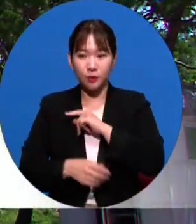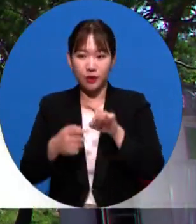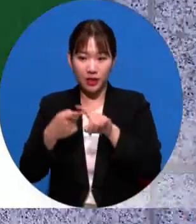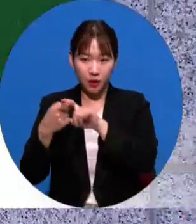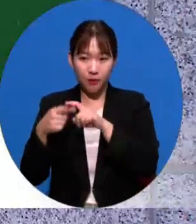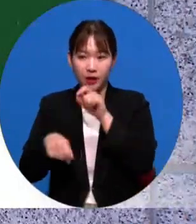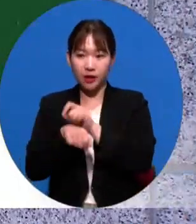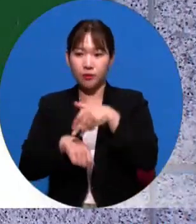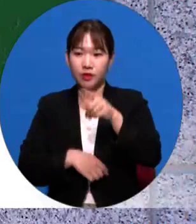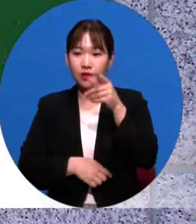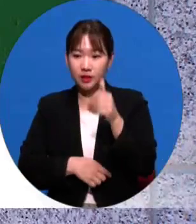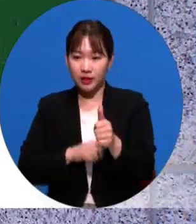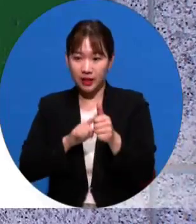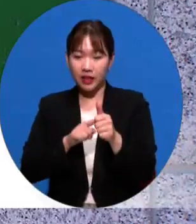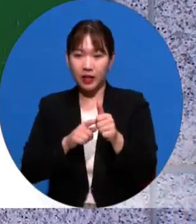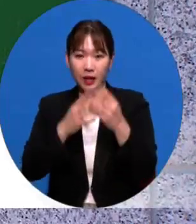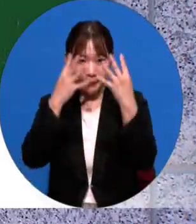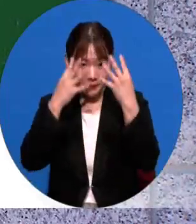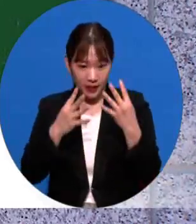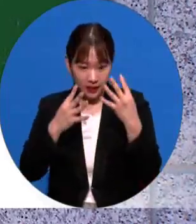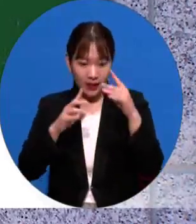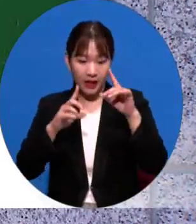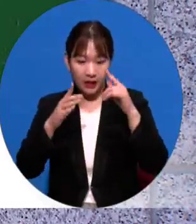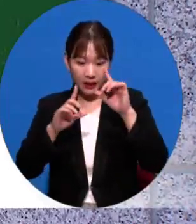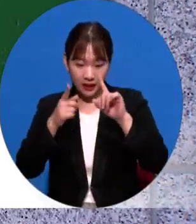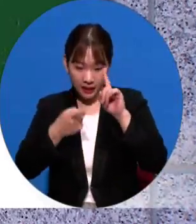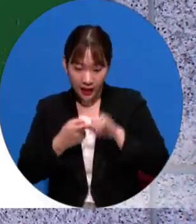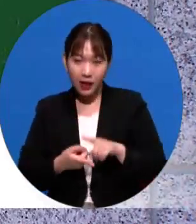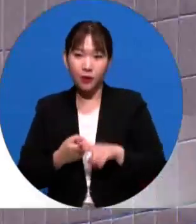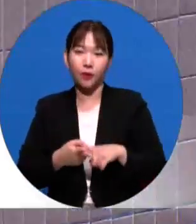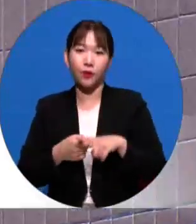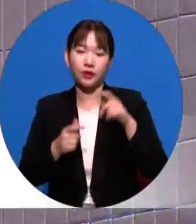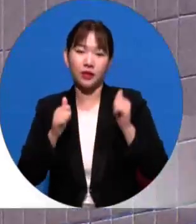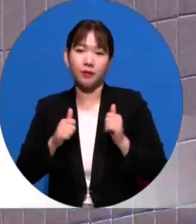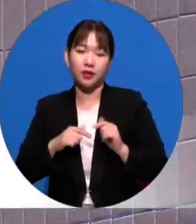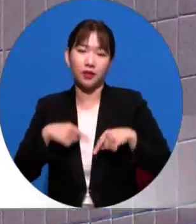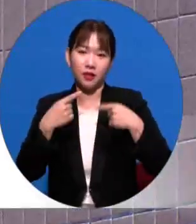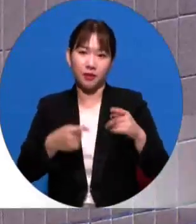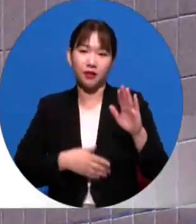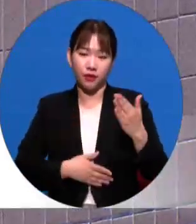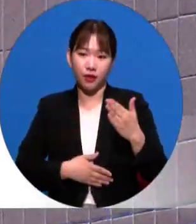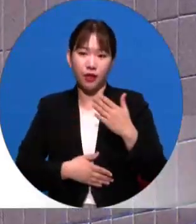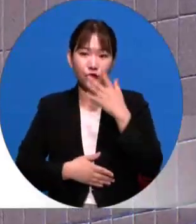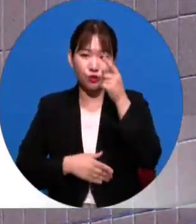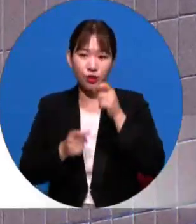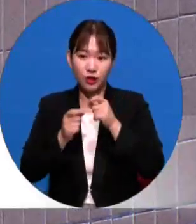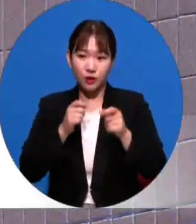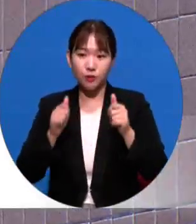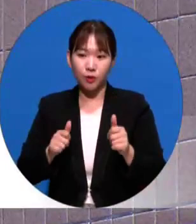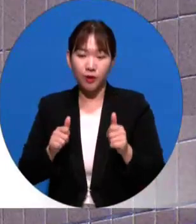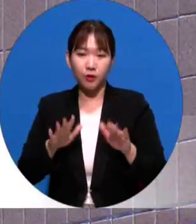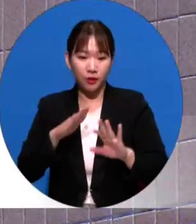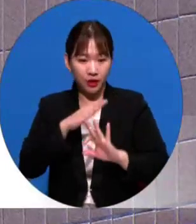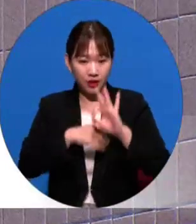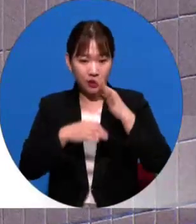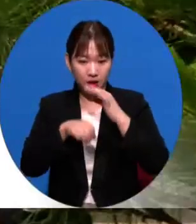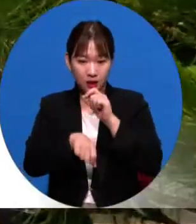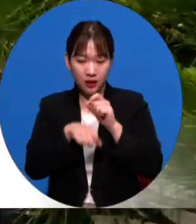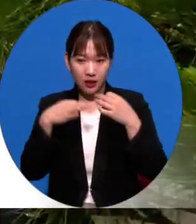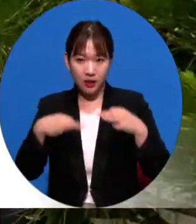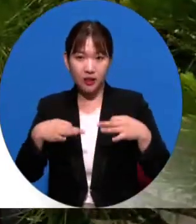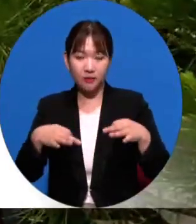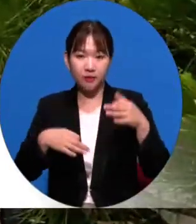사무처장이 구속상태에서 재판을 받게 됐습니다. 광주지법 순천지원은 오늘 오전 김 사무처장이